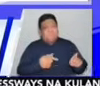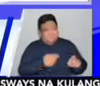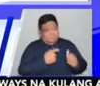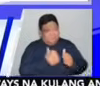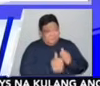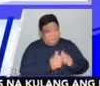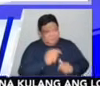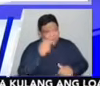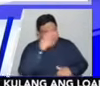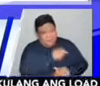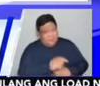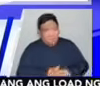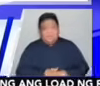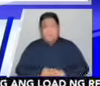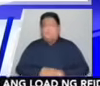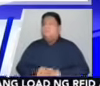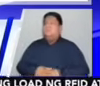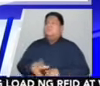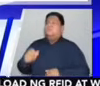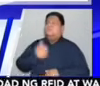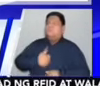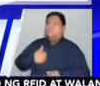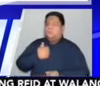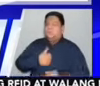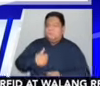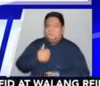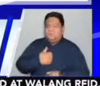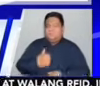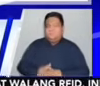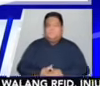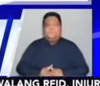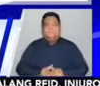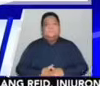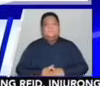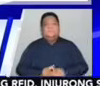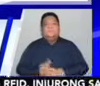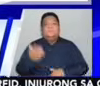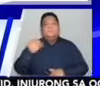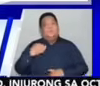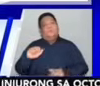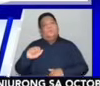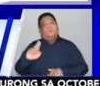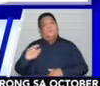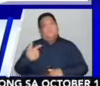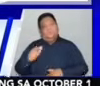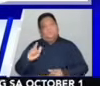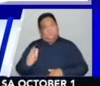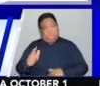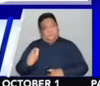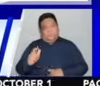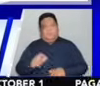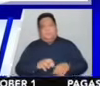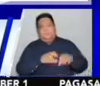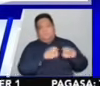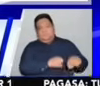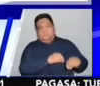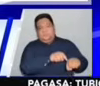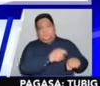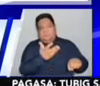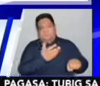po August 20 ng Nahuli si sila sa immigration ng botom Indonesia bago sumakay ulit ng ferry pabalik ng